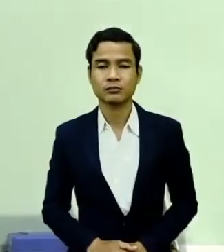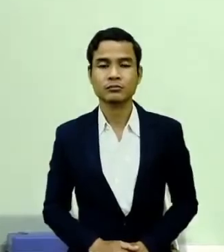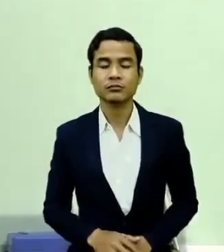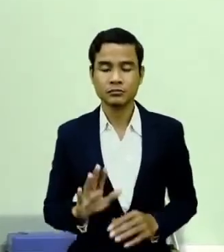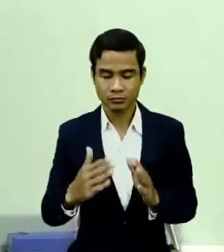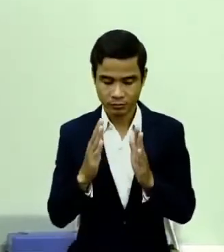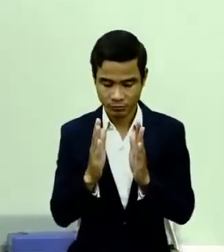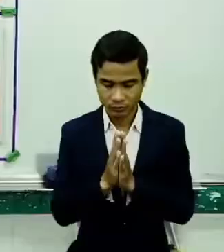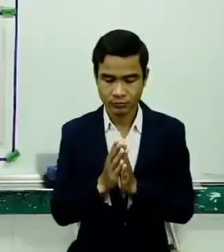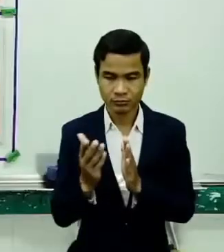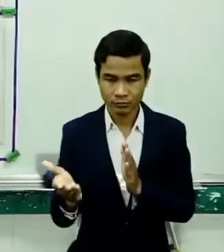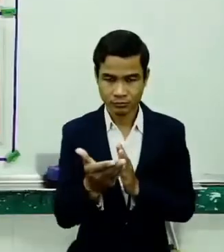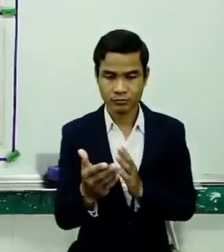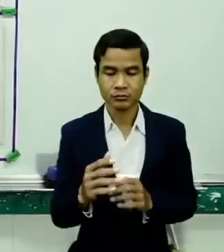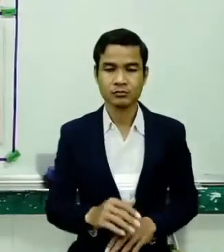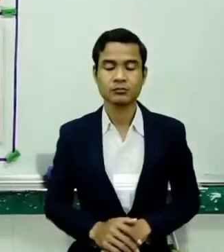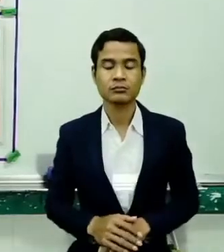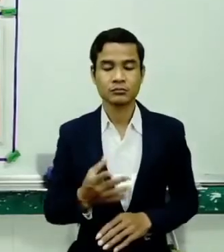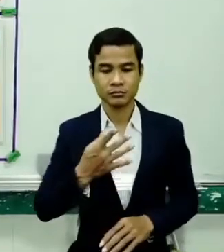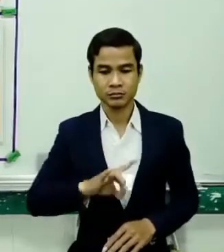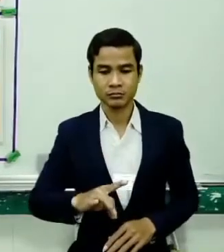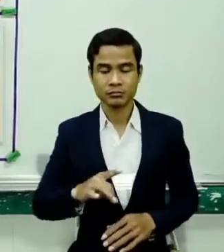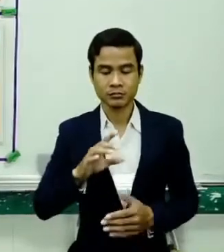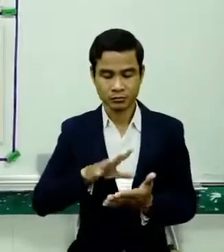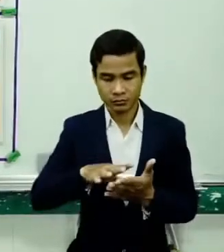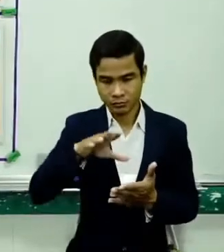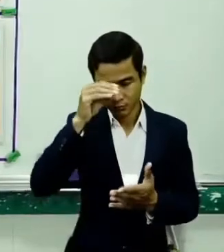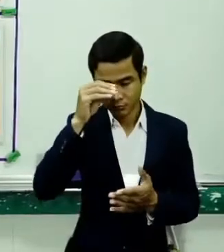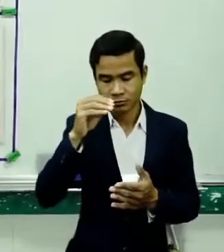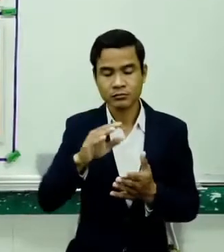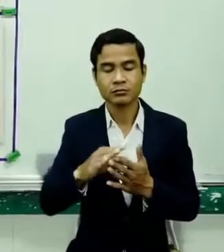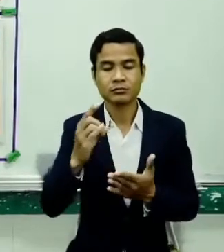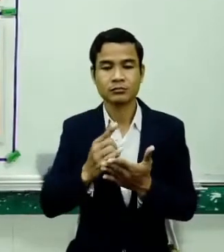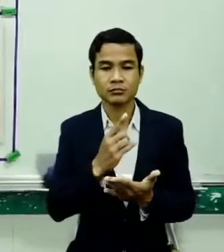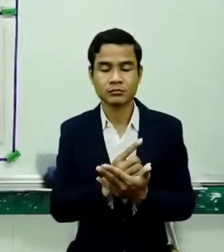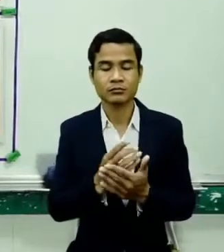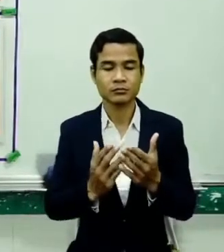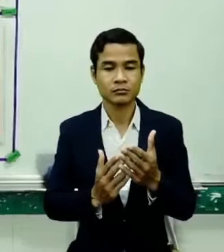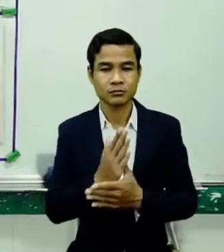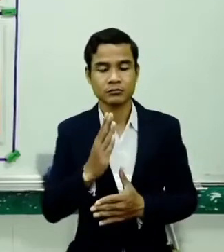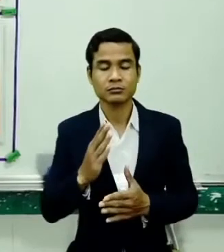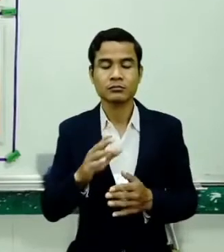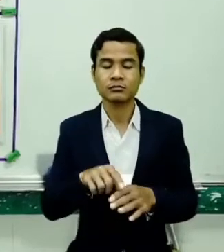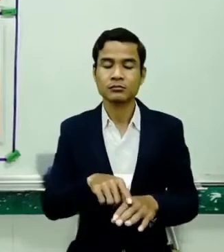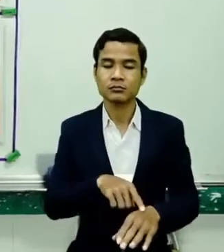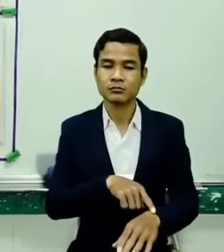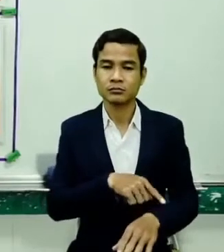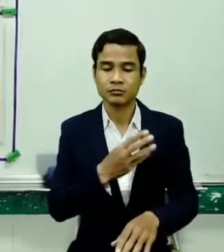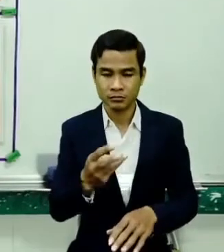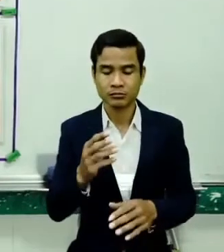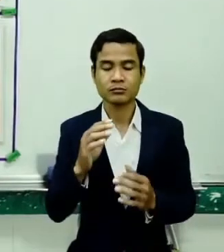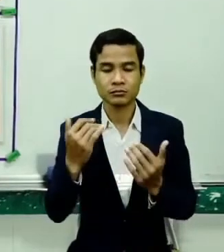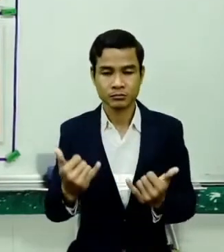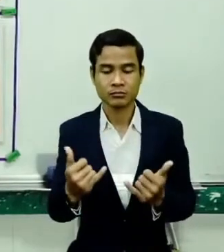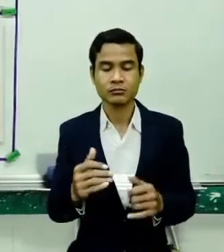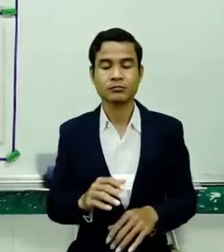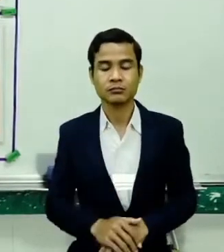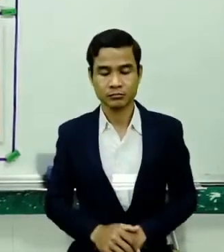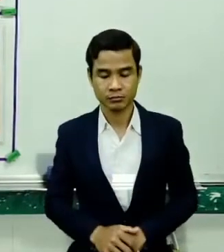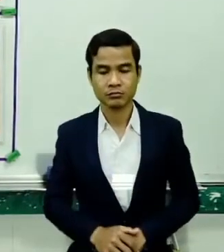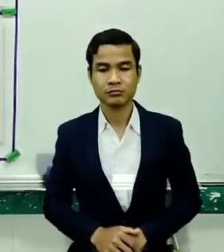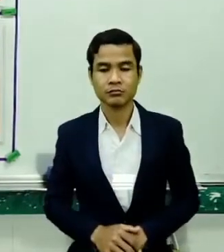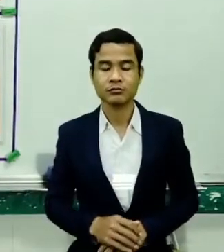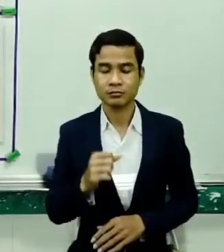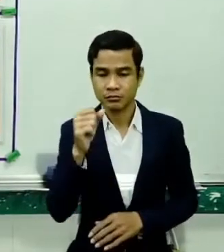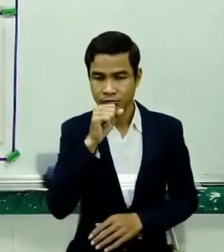អរគុណកូនកូនទាំងអស់គ្នាដោយសារតែយើងសិក្សាទៅលើមេរៀនសិទ្ធអញ្ចឹងអ្នកគ្រូនឹងនាំកូនទៅ